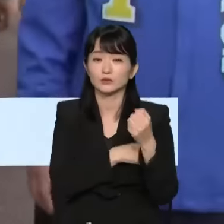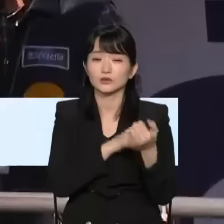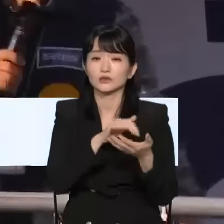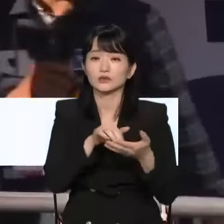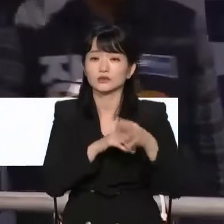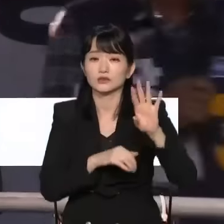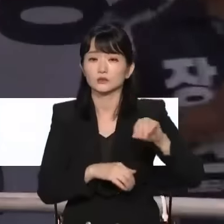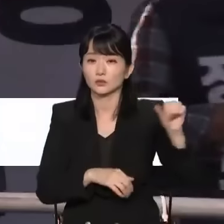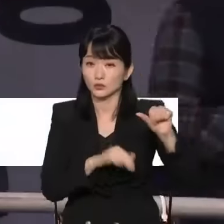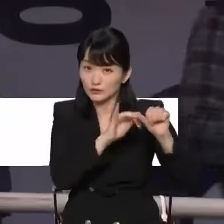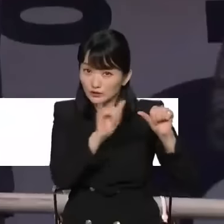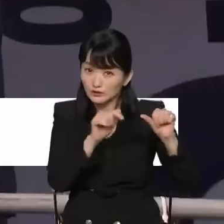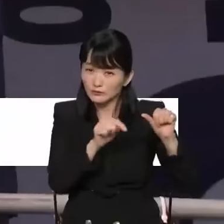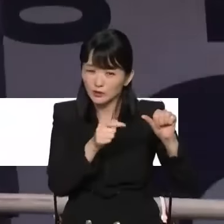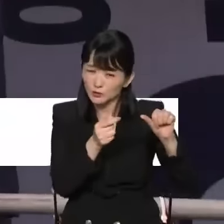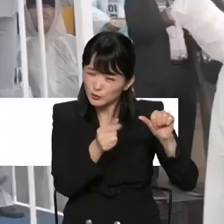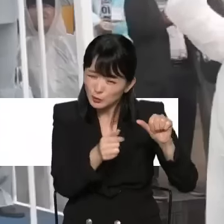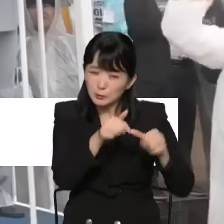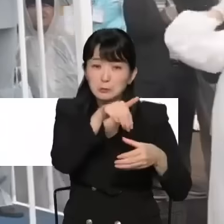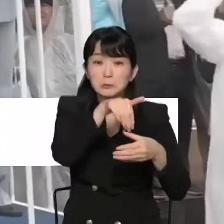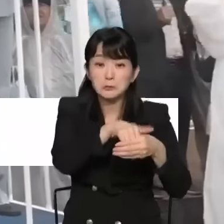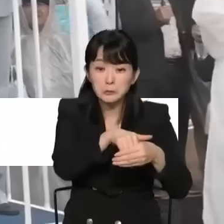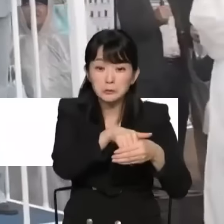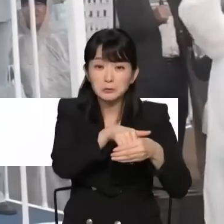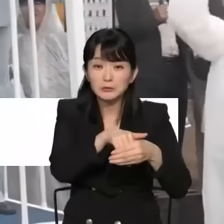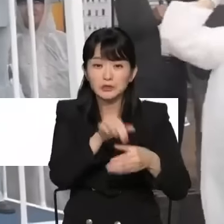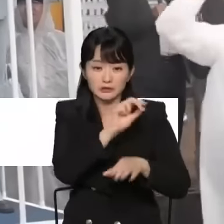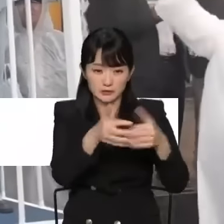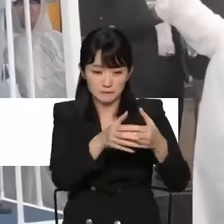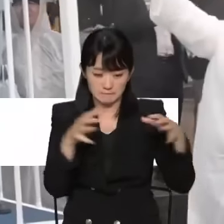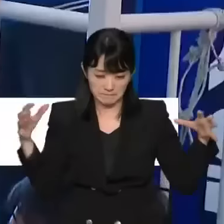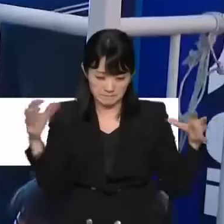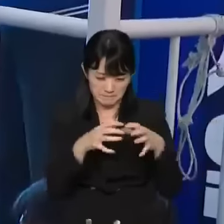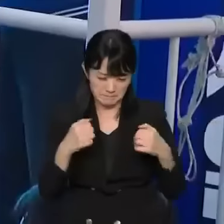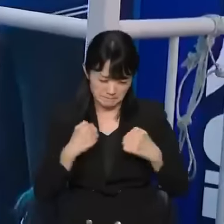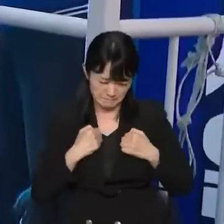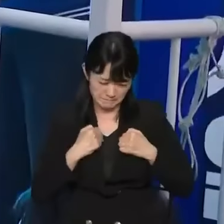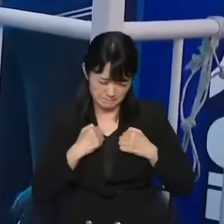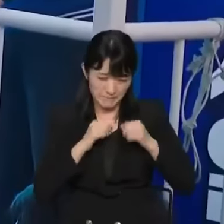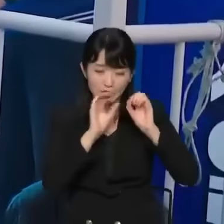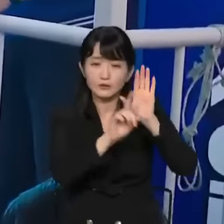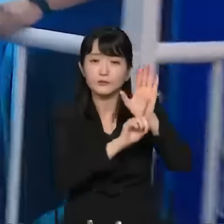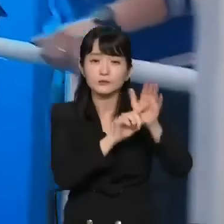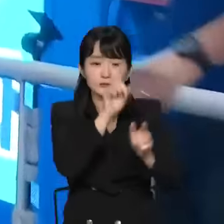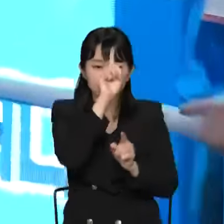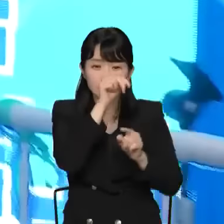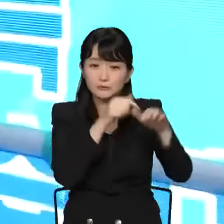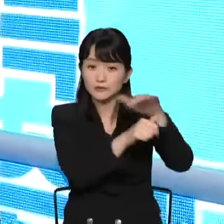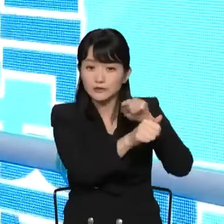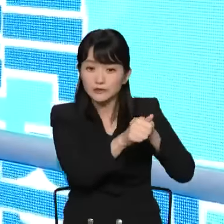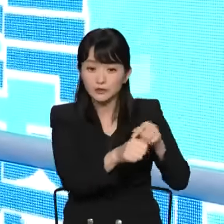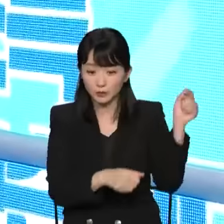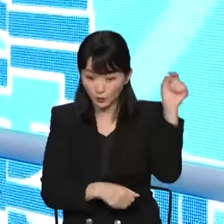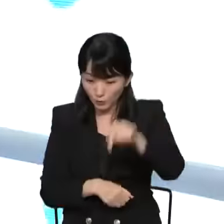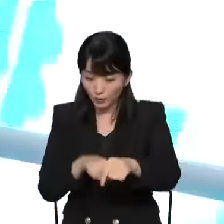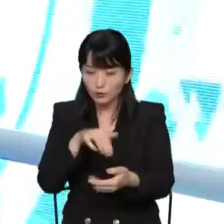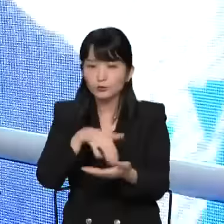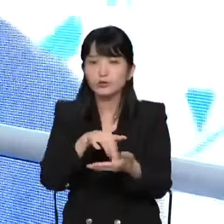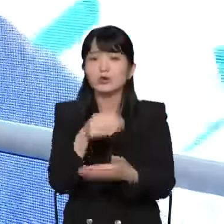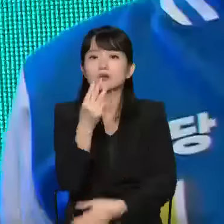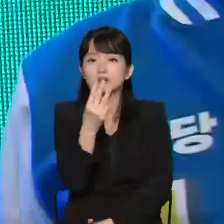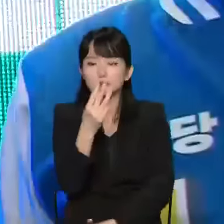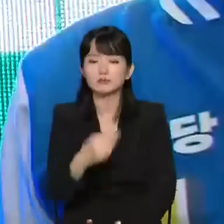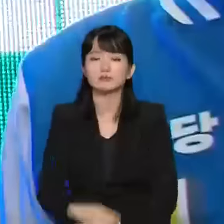4만 5천여 명, 어찌 보면 작은 선거지만 야당은 총력전입니다. 이재명 민주당 대표는 벌써 세 차례나 영광을